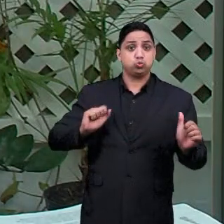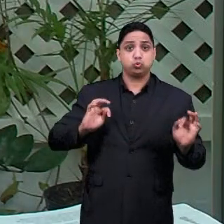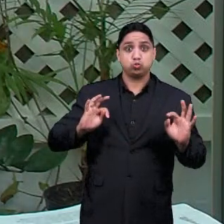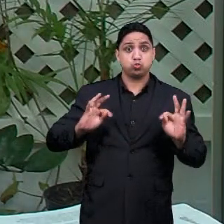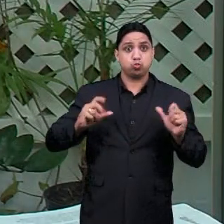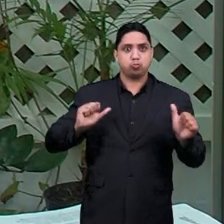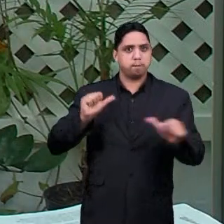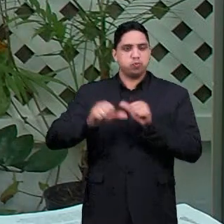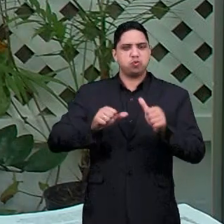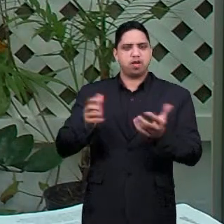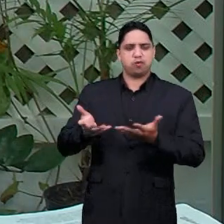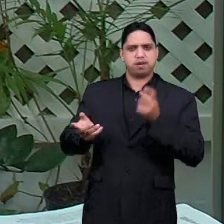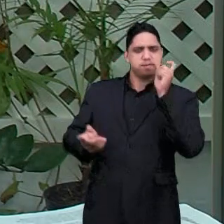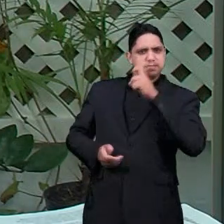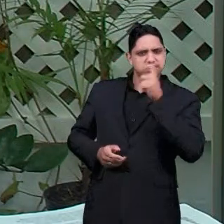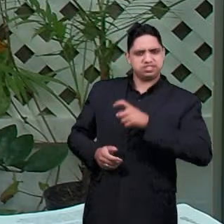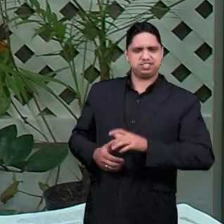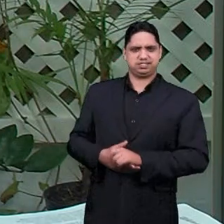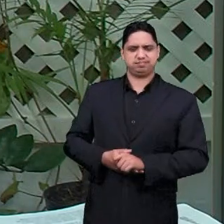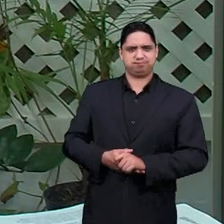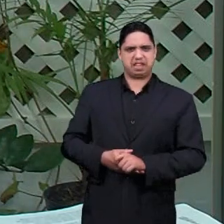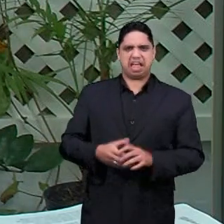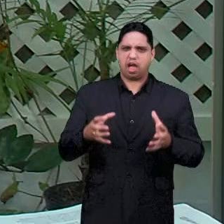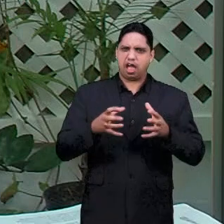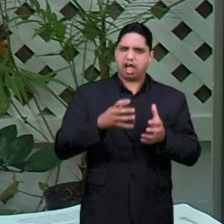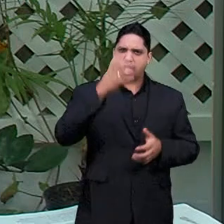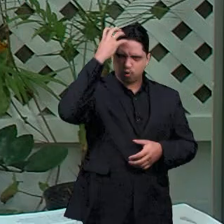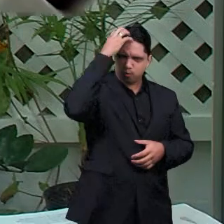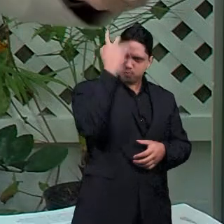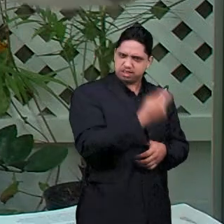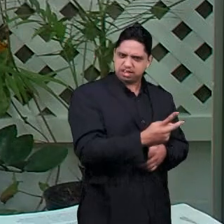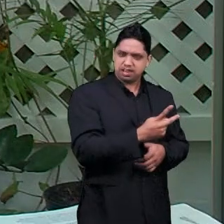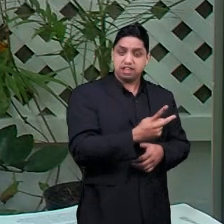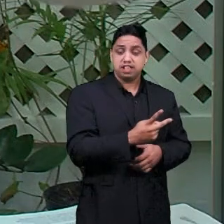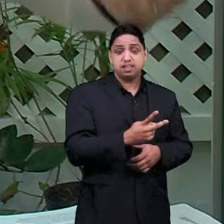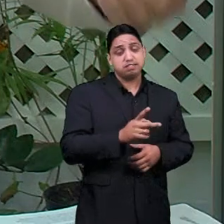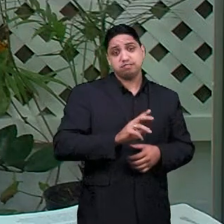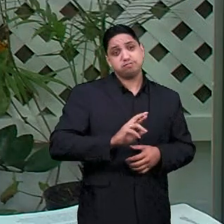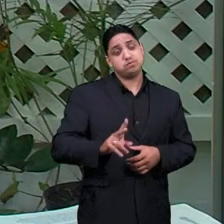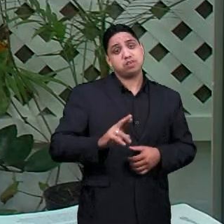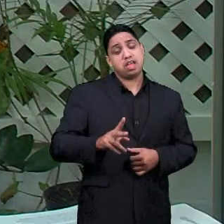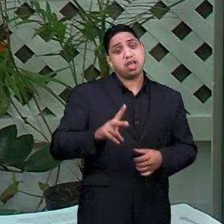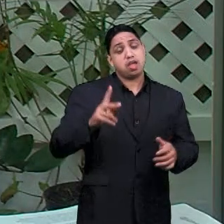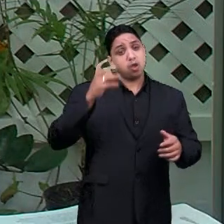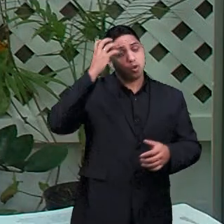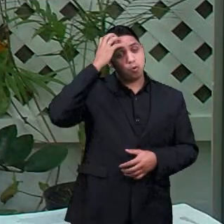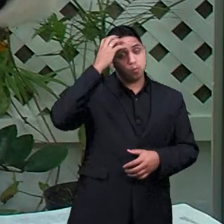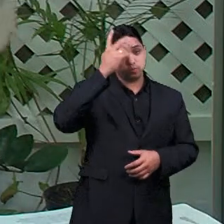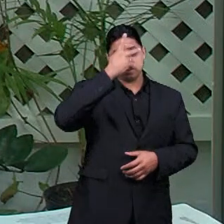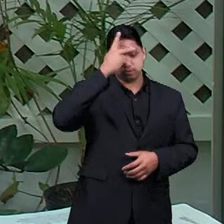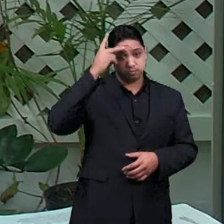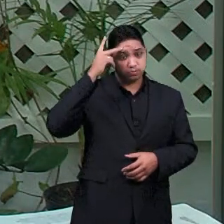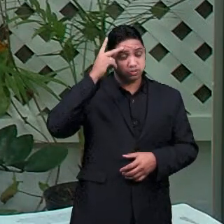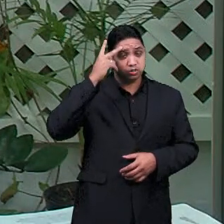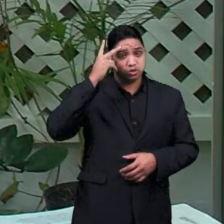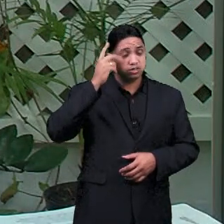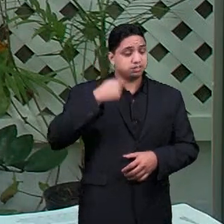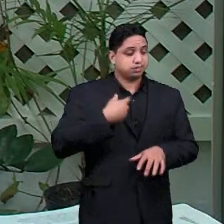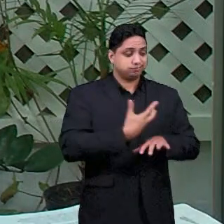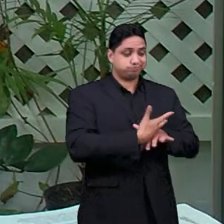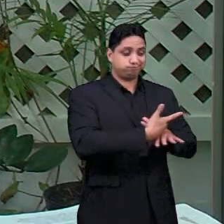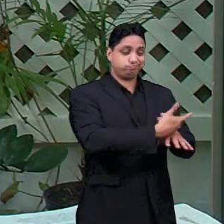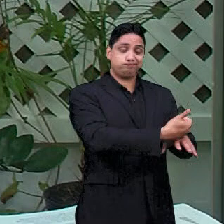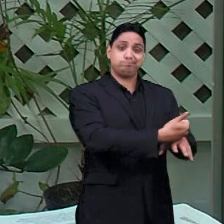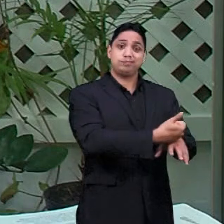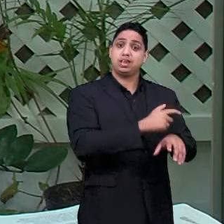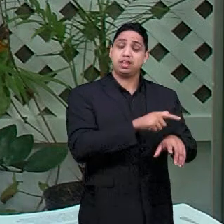Mes frères, cela, ce n'est pas sa faute. La faute est de ceux qui écoutent, ceux qui ne devraient pas entendre.